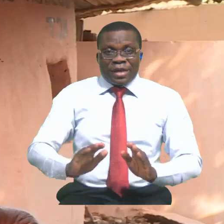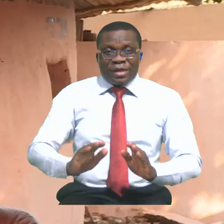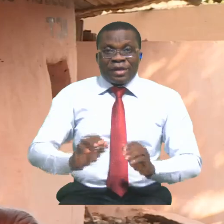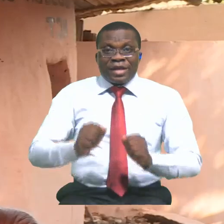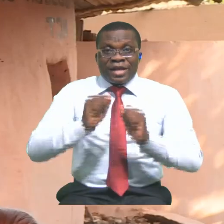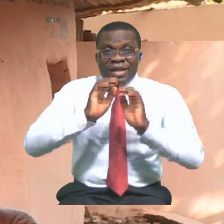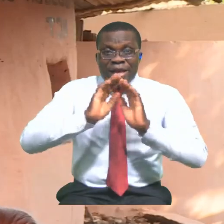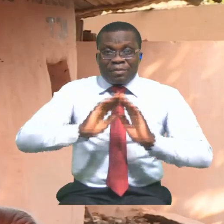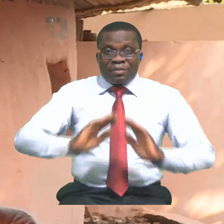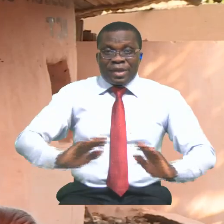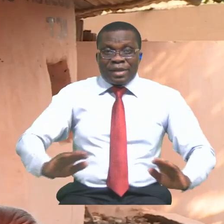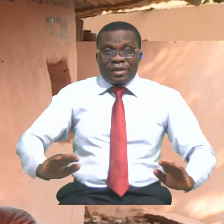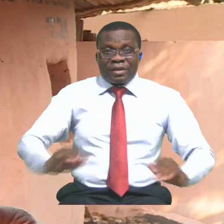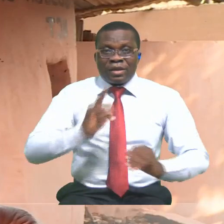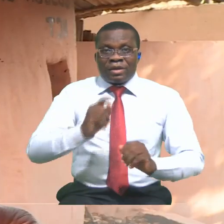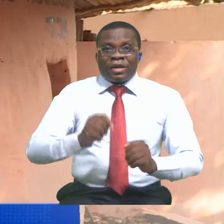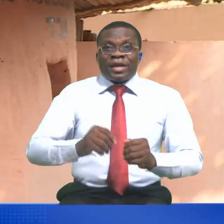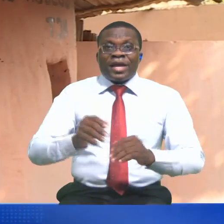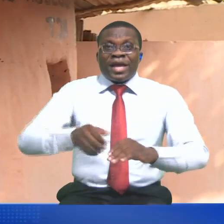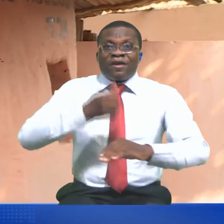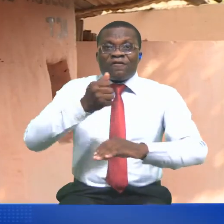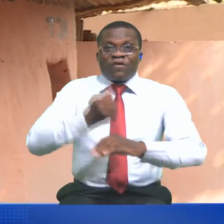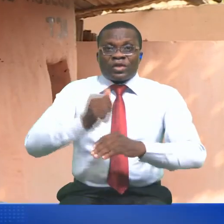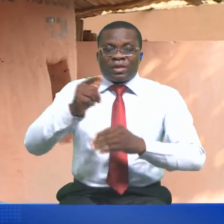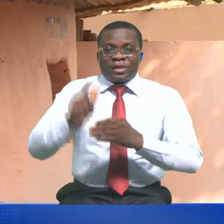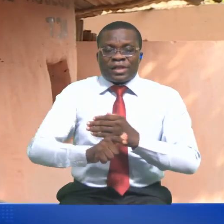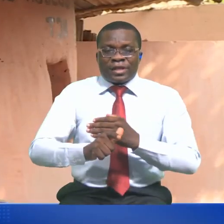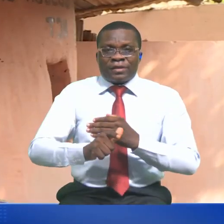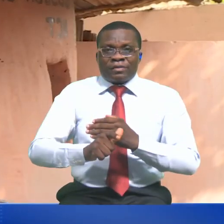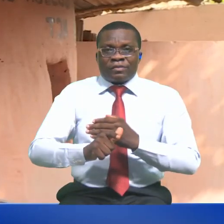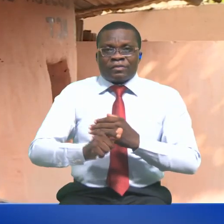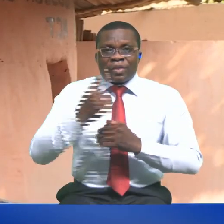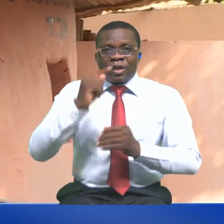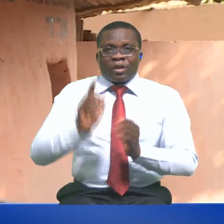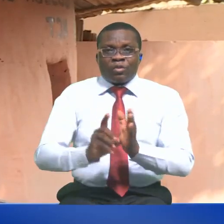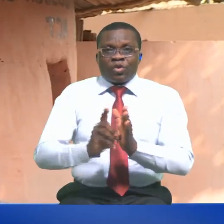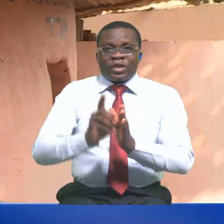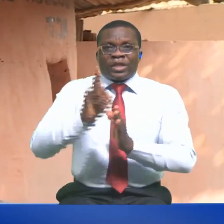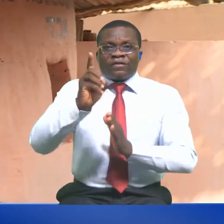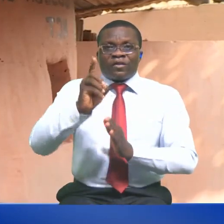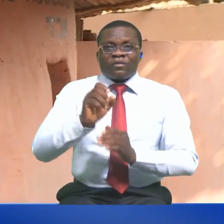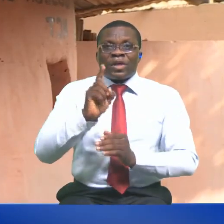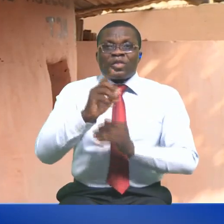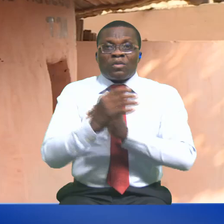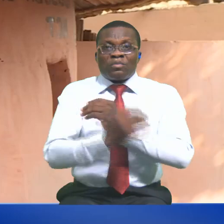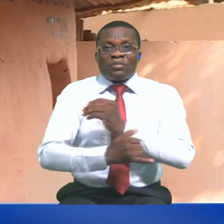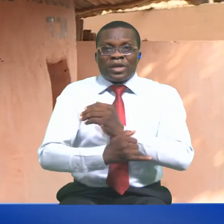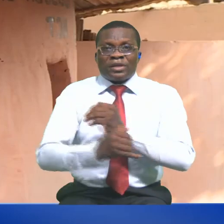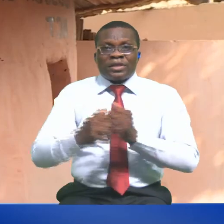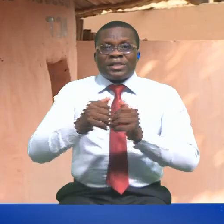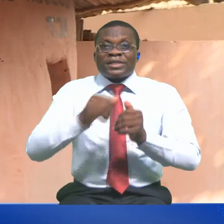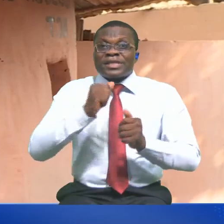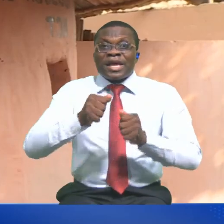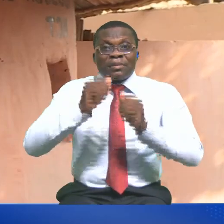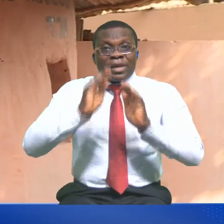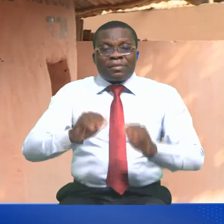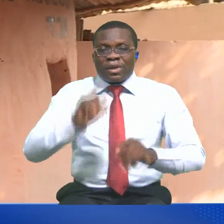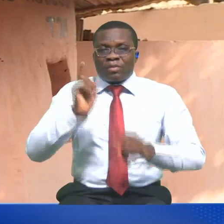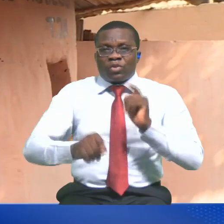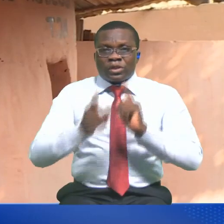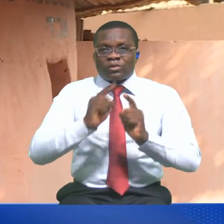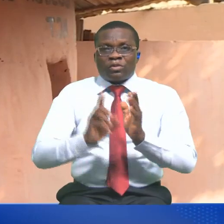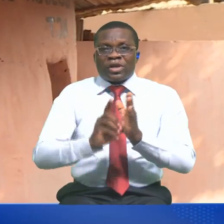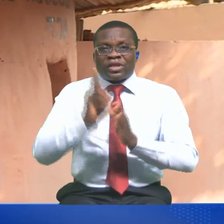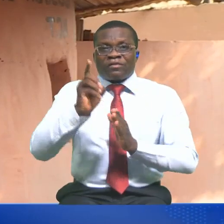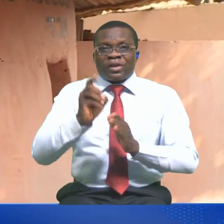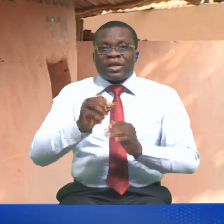paix est fondamentale pour le développement d'un pays. Sans la paix, on ne peut pas parler de développement. Et